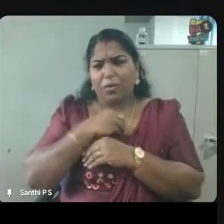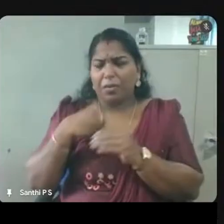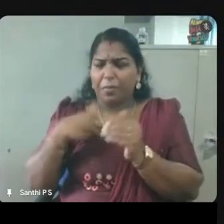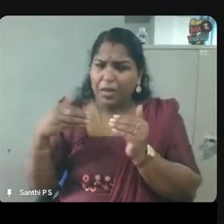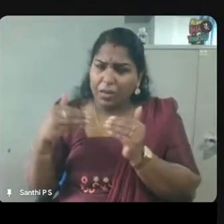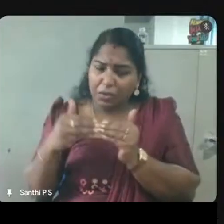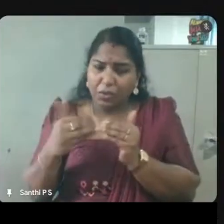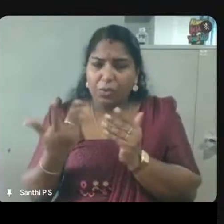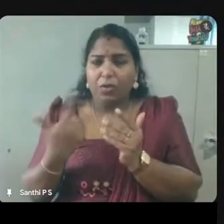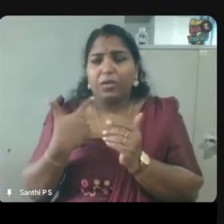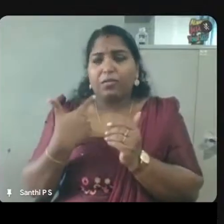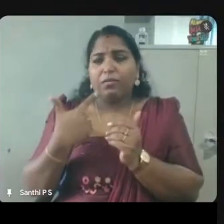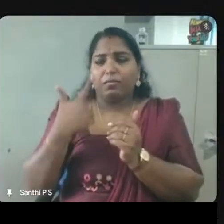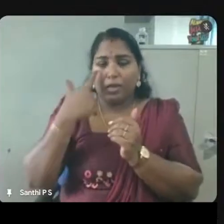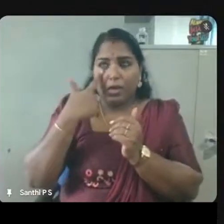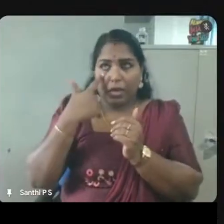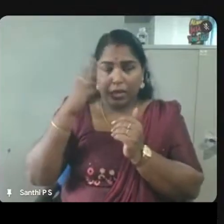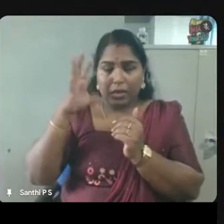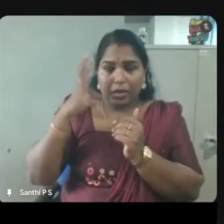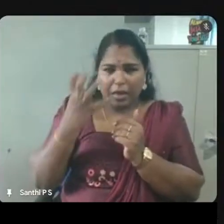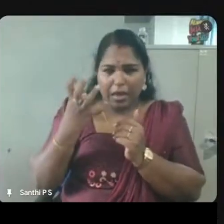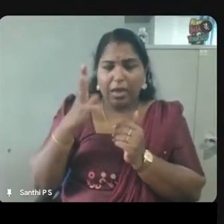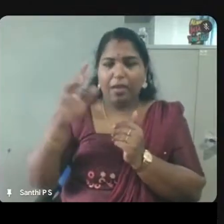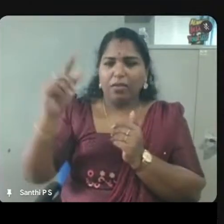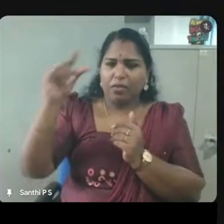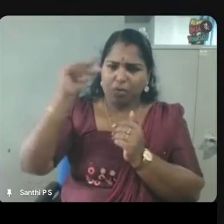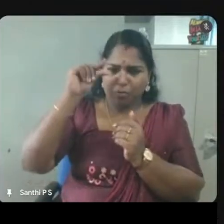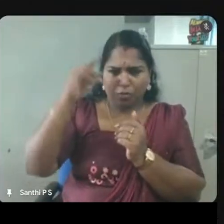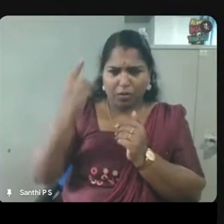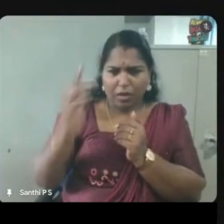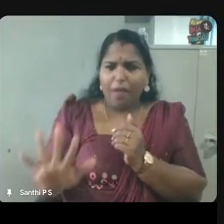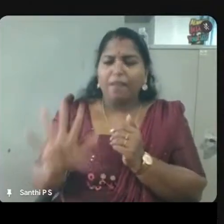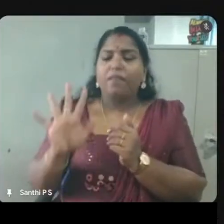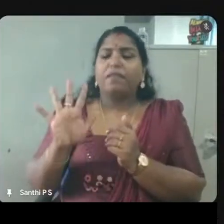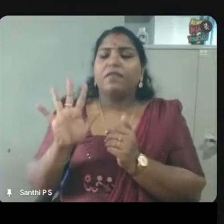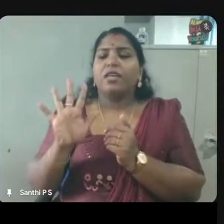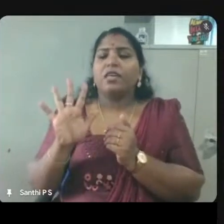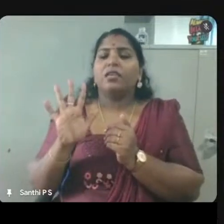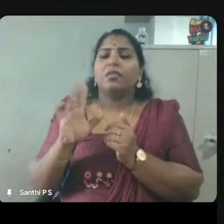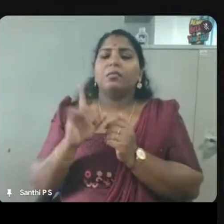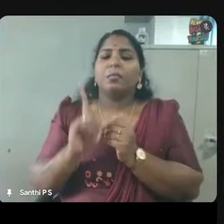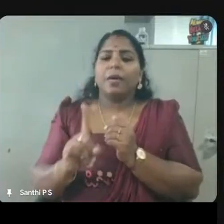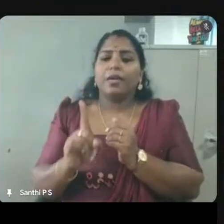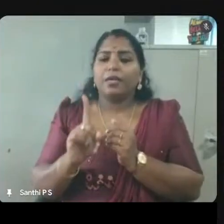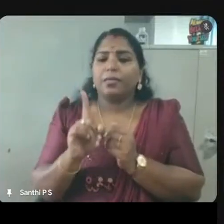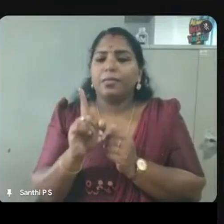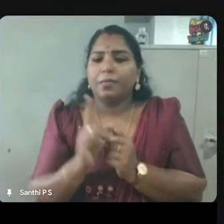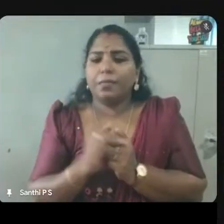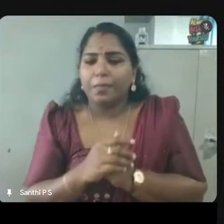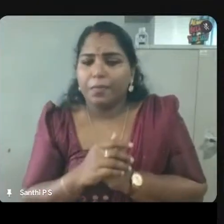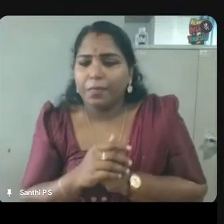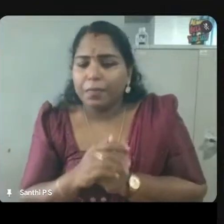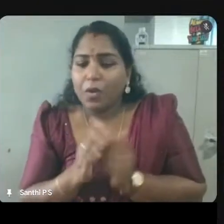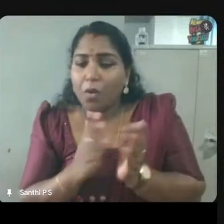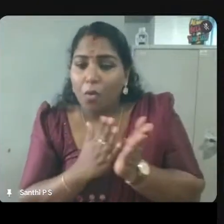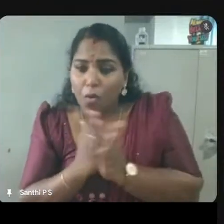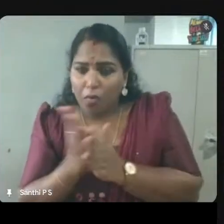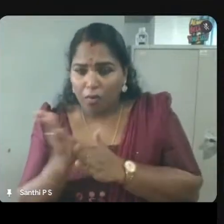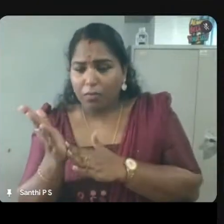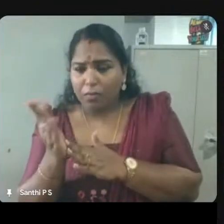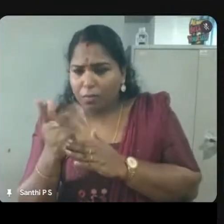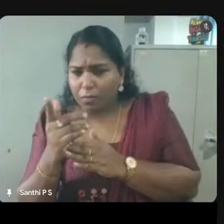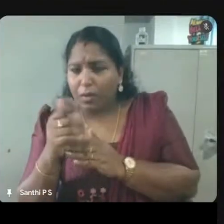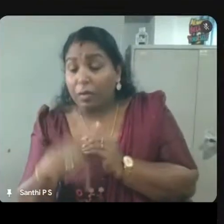ഉപയോഗിക്കുന്നുണ്ട്, പ്രഷർ നോർമലാണ്, ഡയബറ്റീസ് ഉണ്ട്, കണ്ണട ചേഞ്ച് ചെയ്തു, എങ്കിലും എപ്പോഴും എനിക്ക് പ്രോബ്ലം സോൾവ് ആയിട്ടില്ല. 58